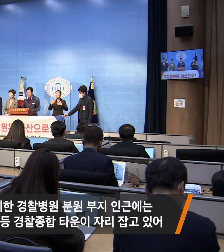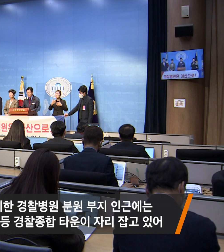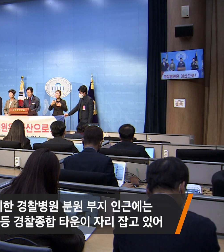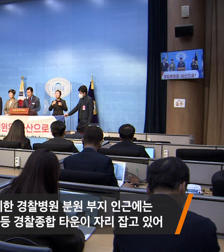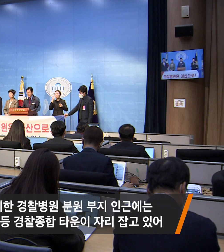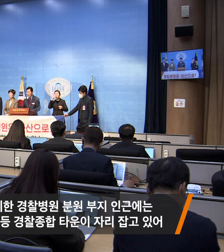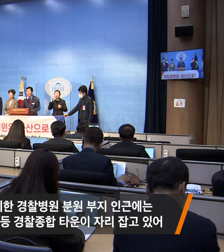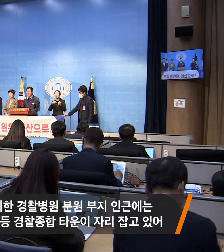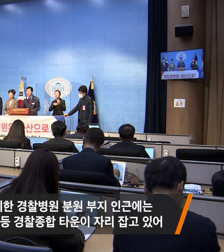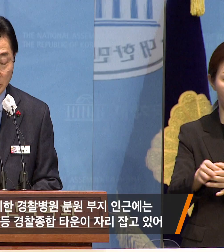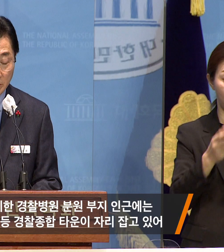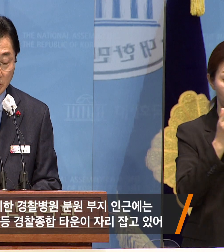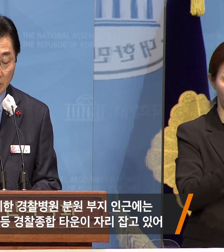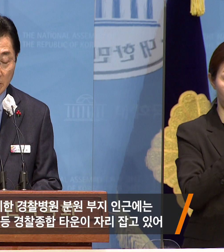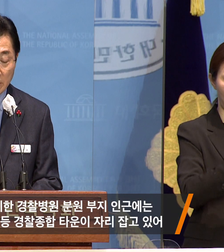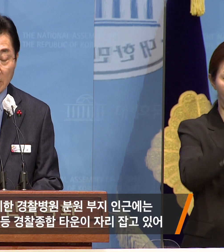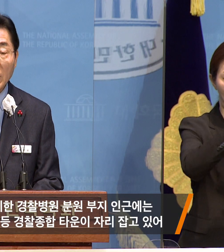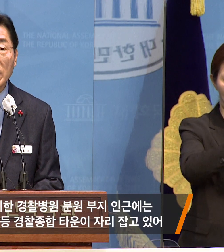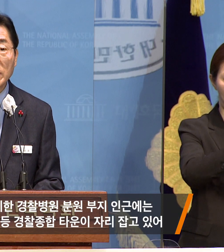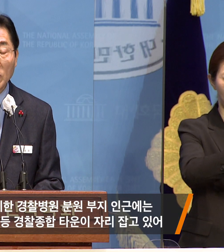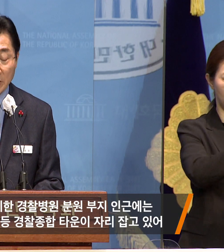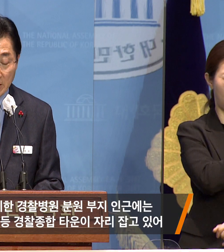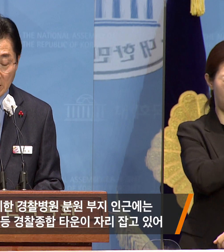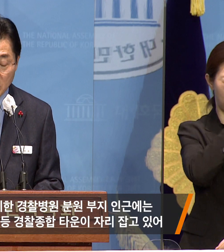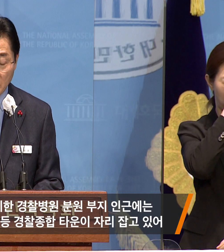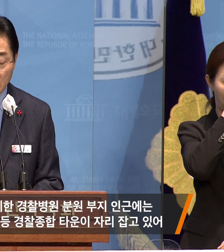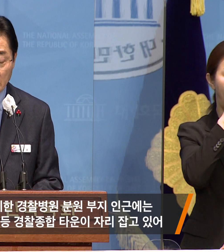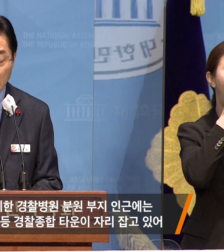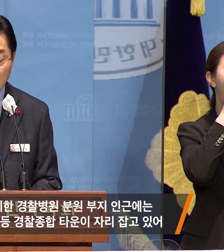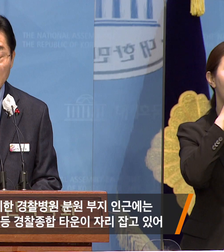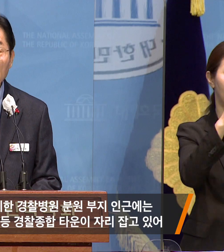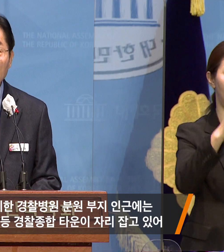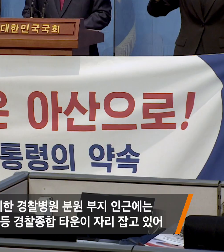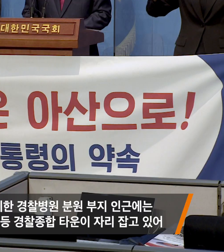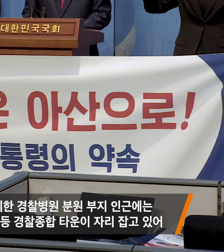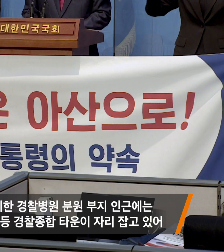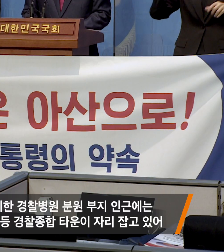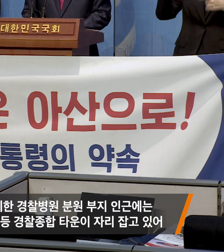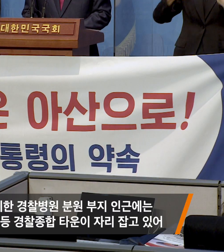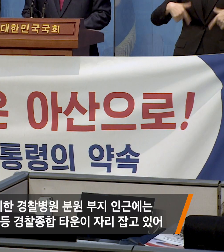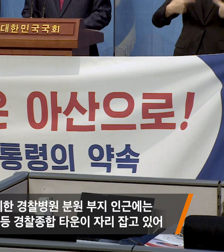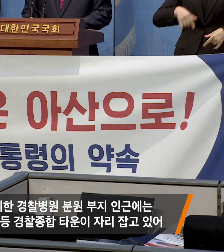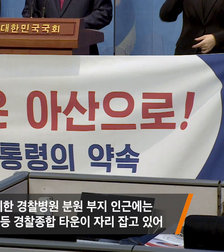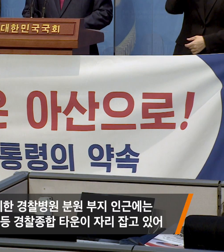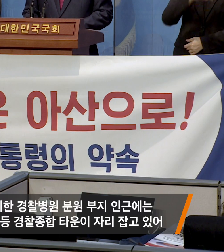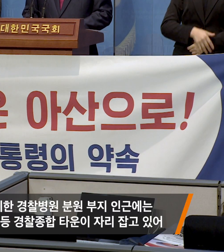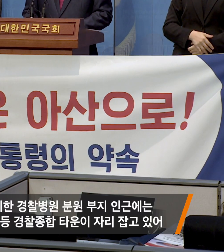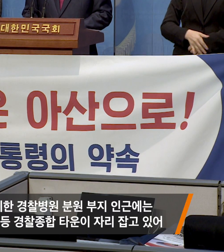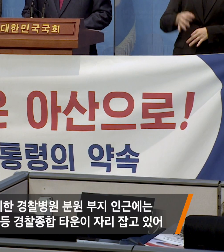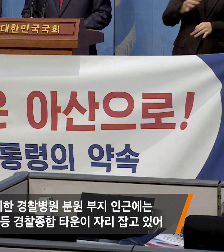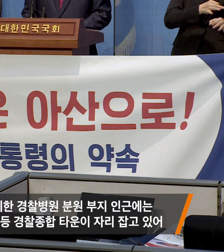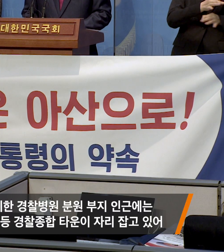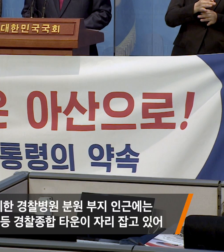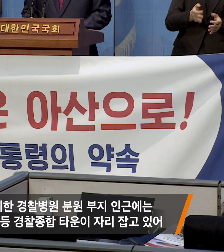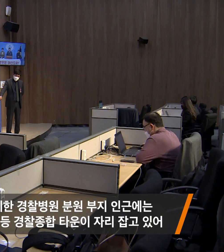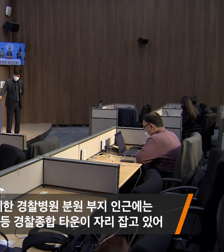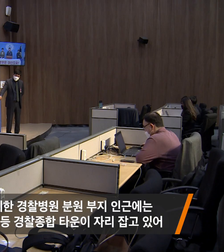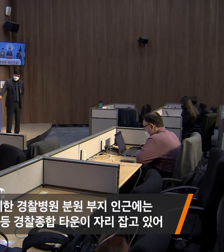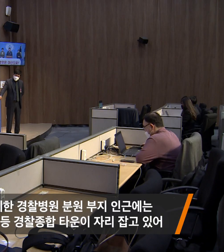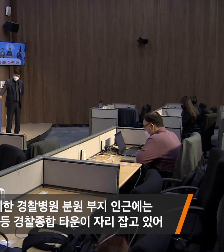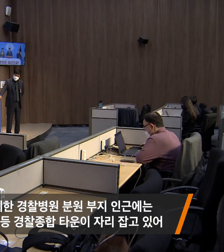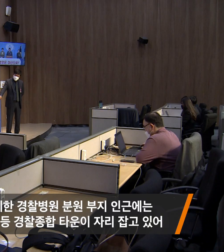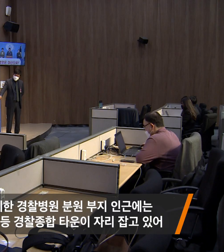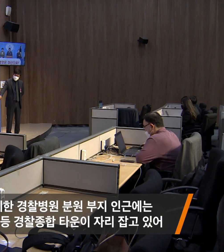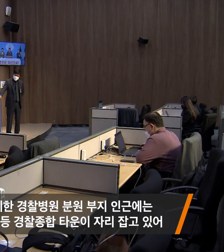박 시장은 아산시가 제시한 경찰병원 분원 부지 인근에는 경찰 인재개발원과 경찰대학 등